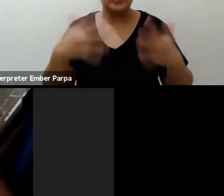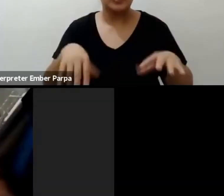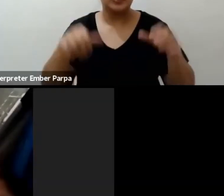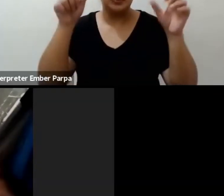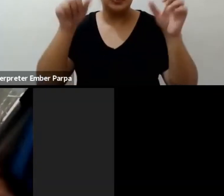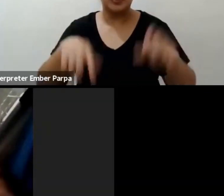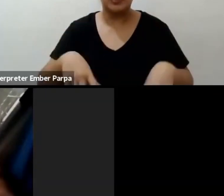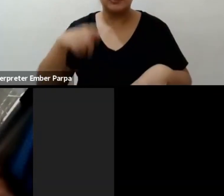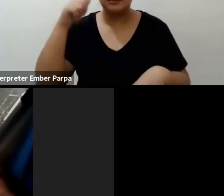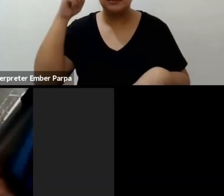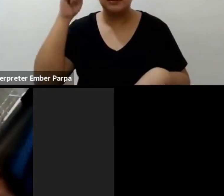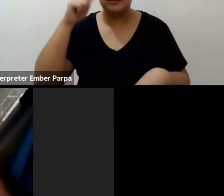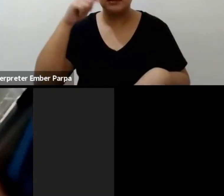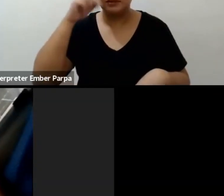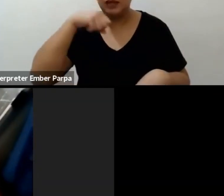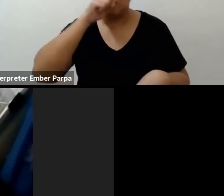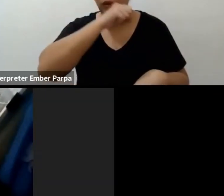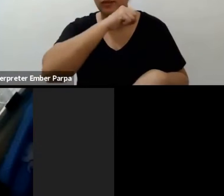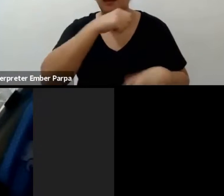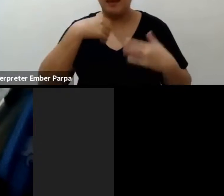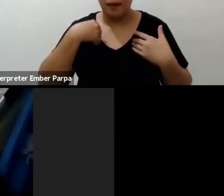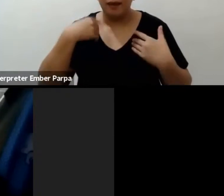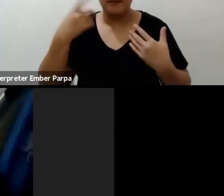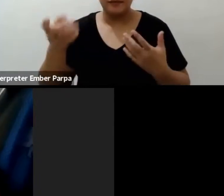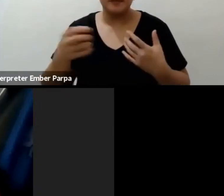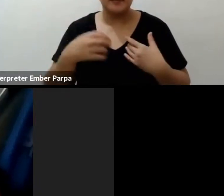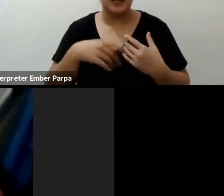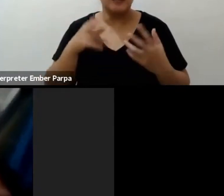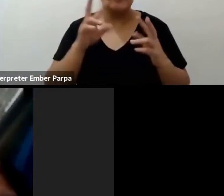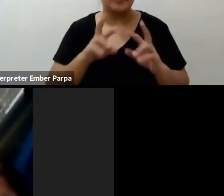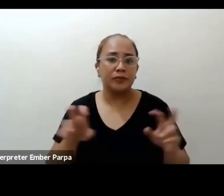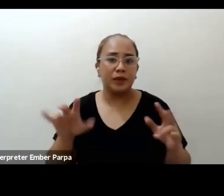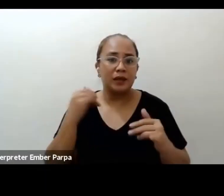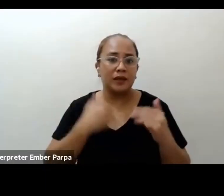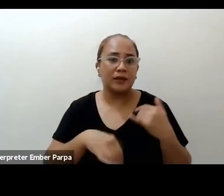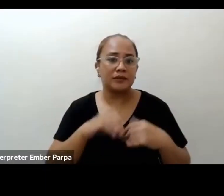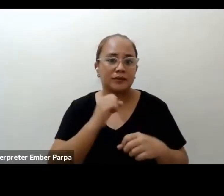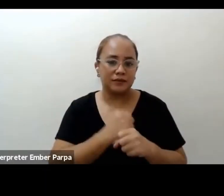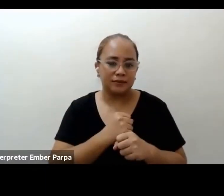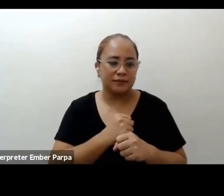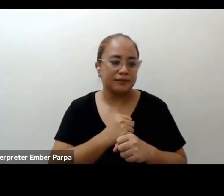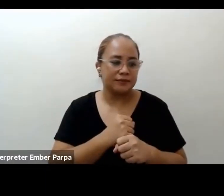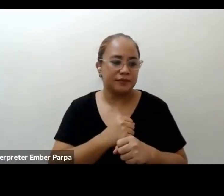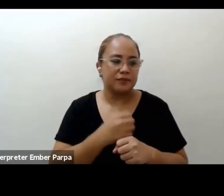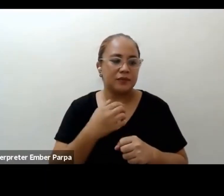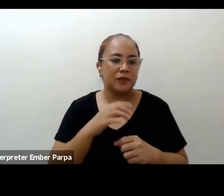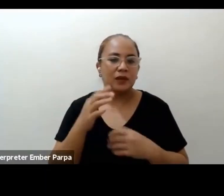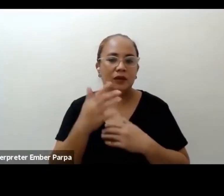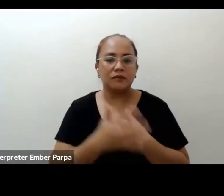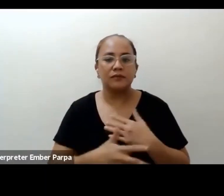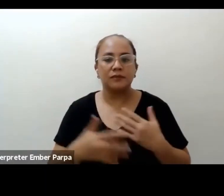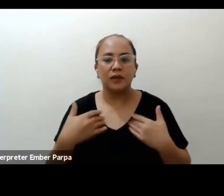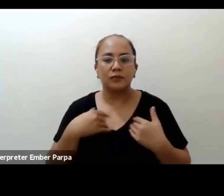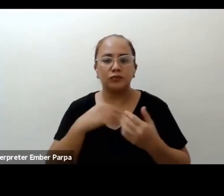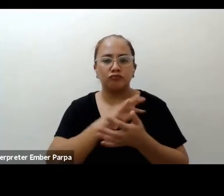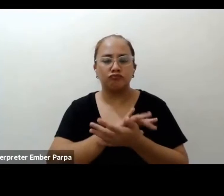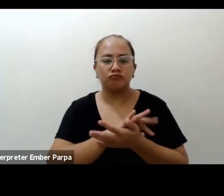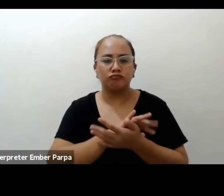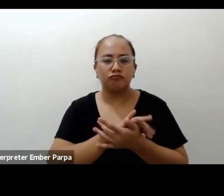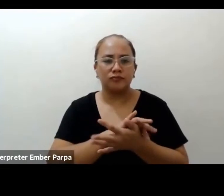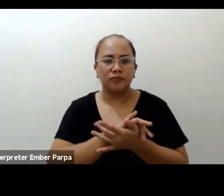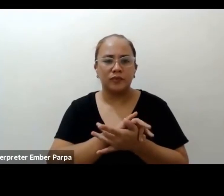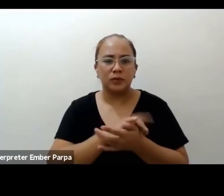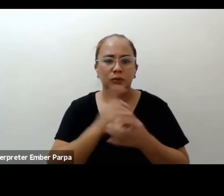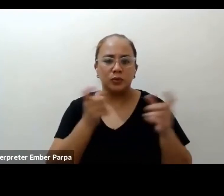medyo maganda na actually may lumabas na study last year pa na the countries where COVID